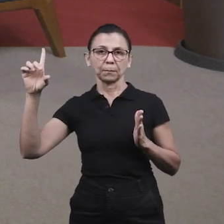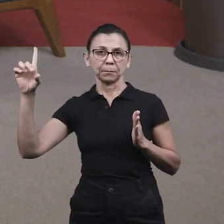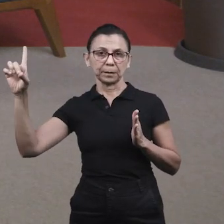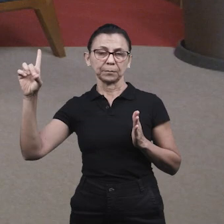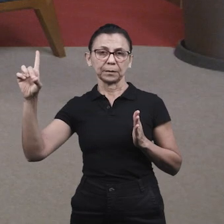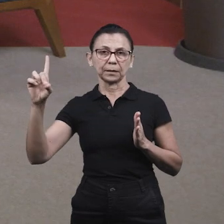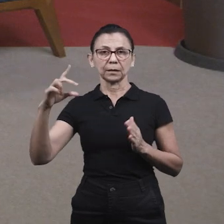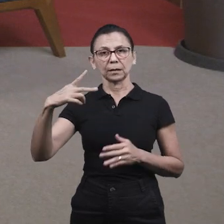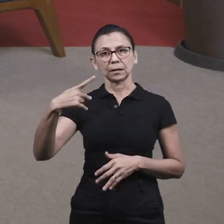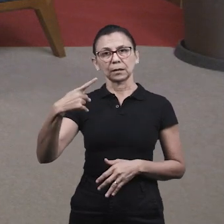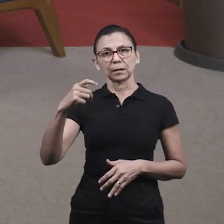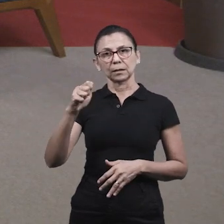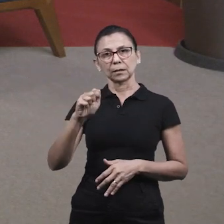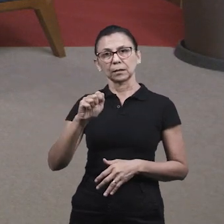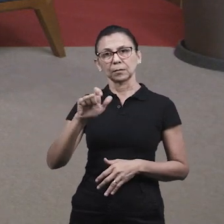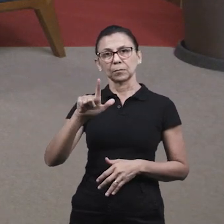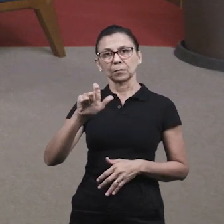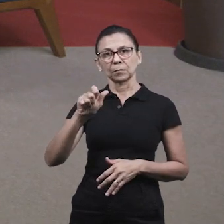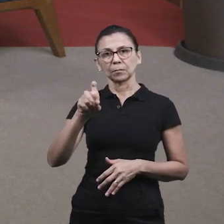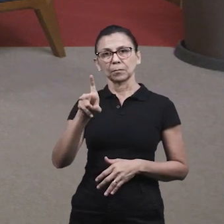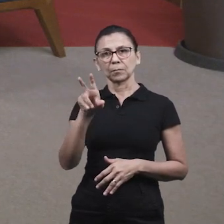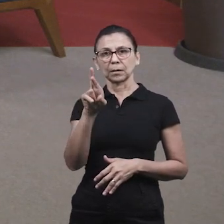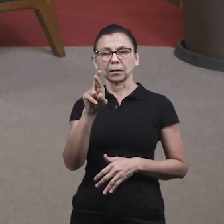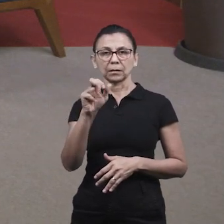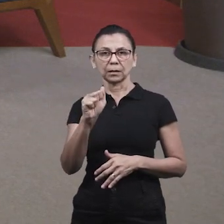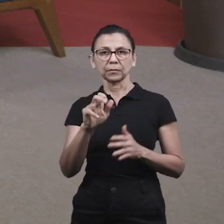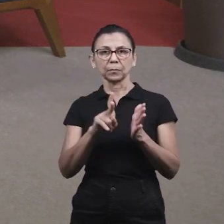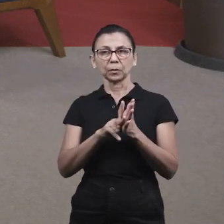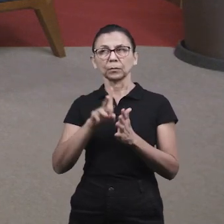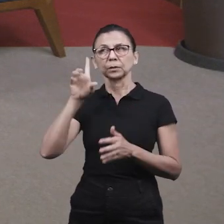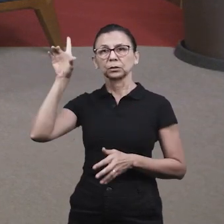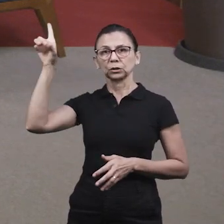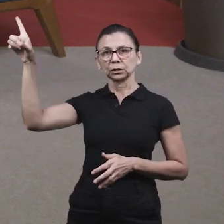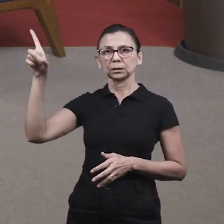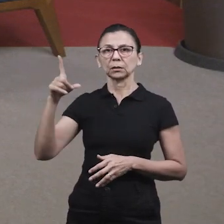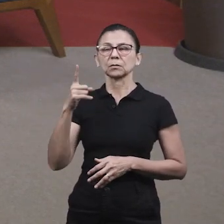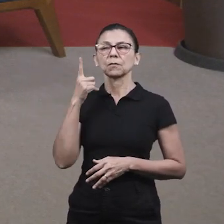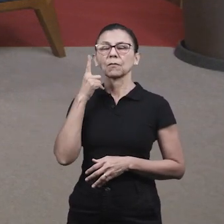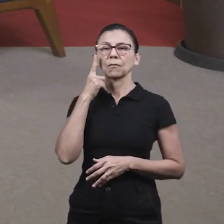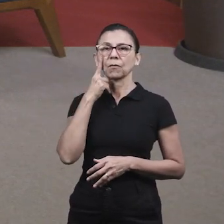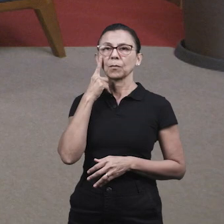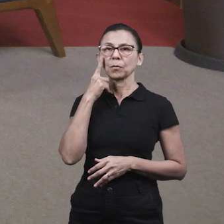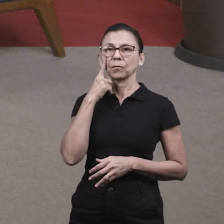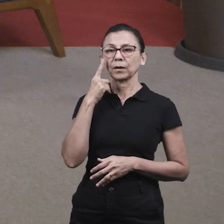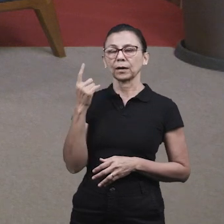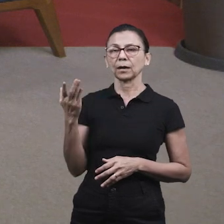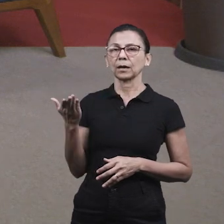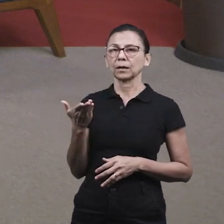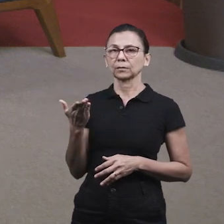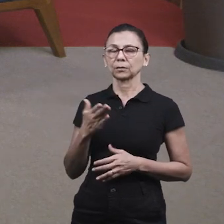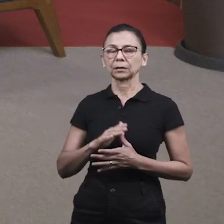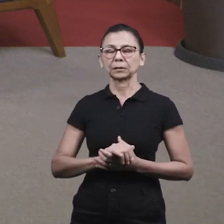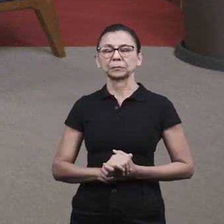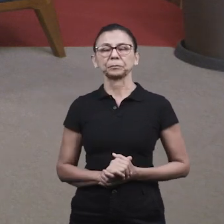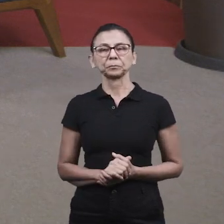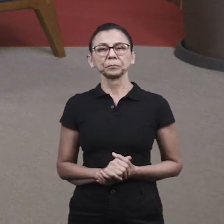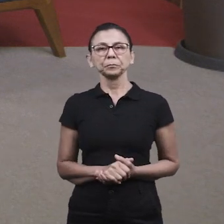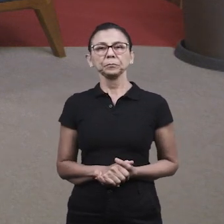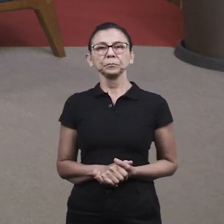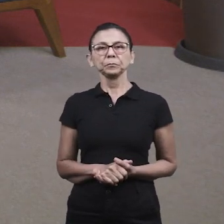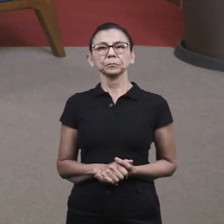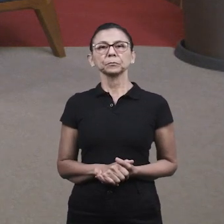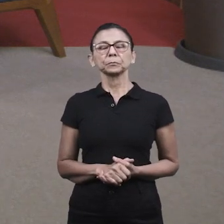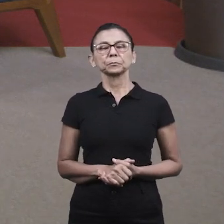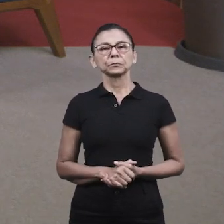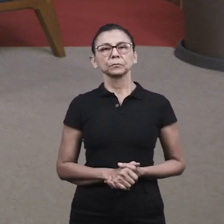euh, le thème Bible, la parole de Dieu, dans cette expectative, dans cette direction portée par ce principe